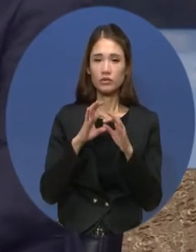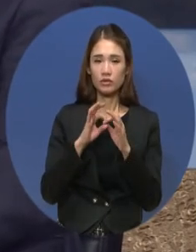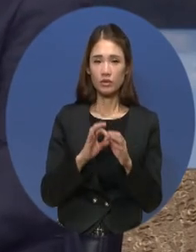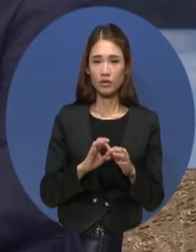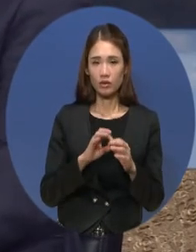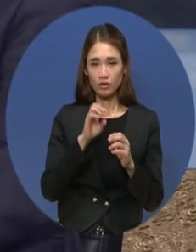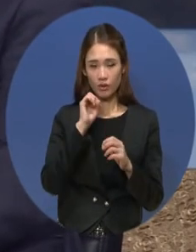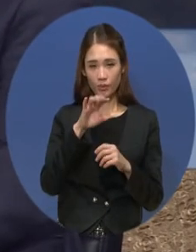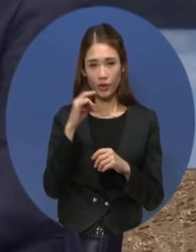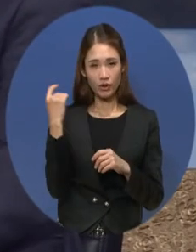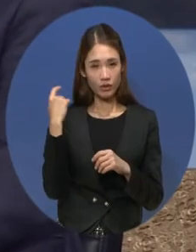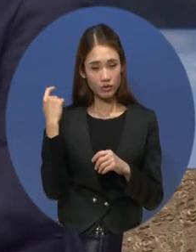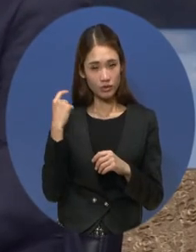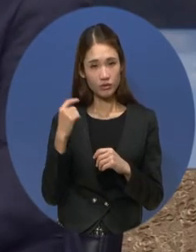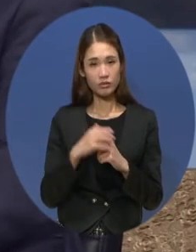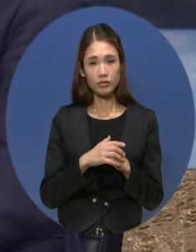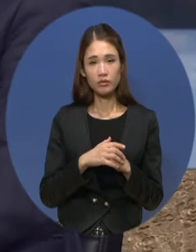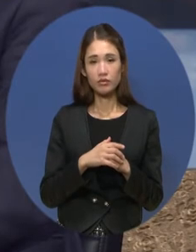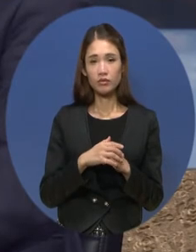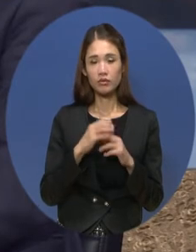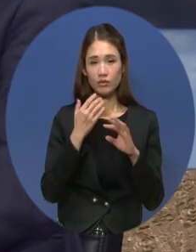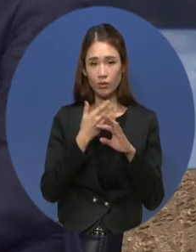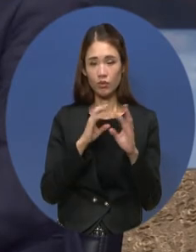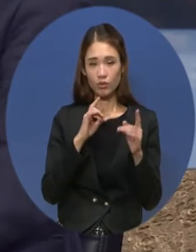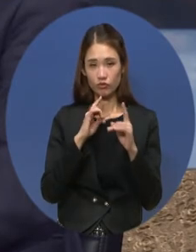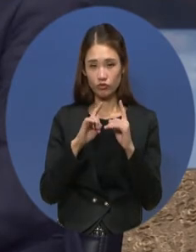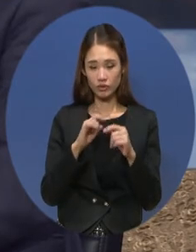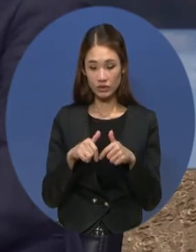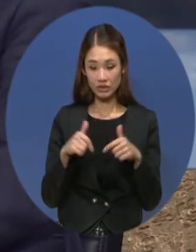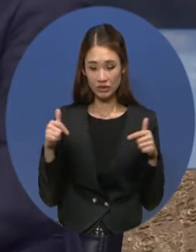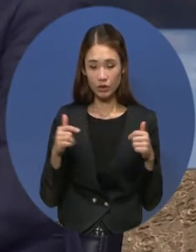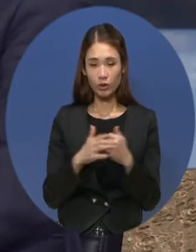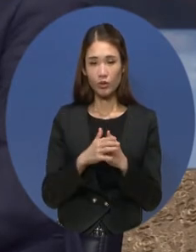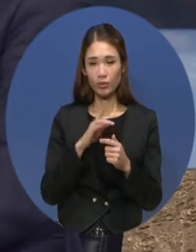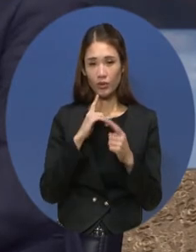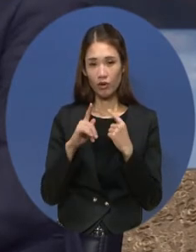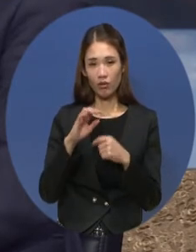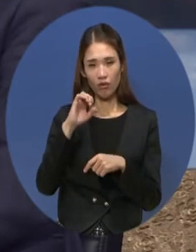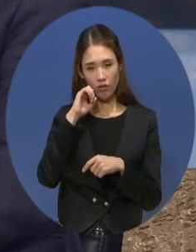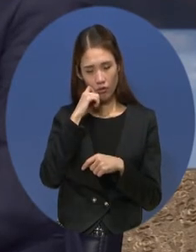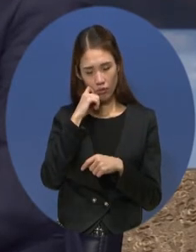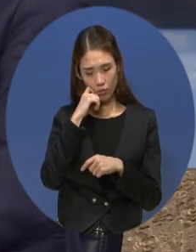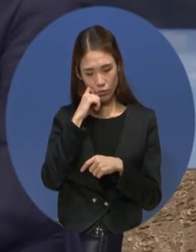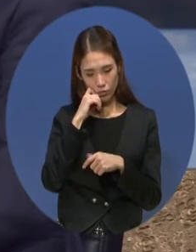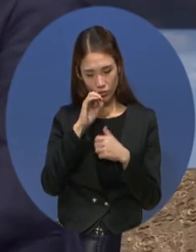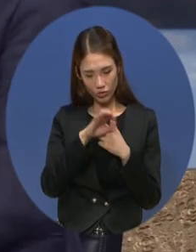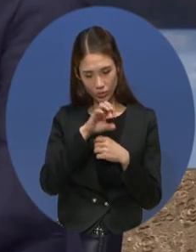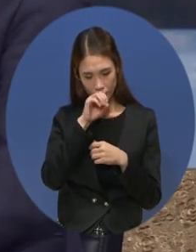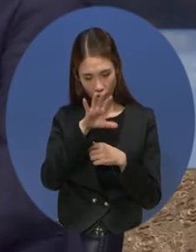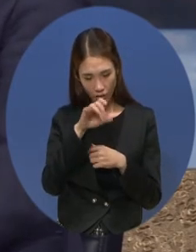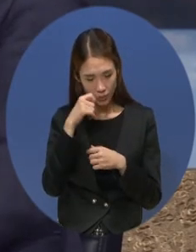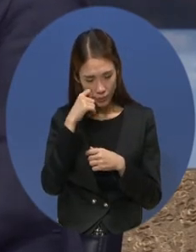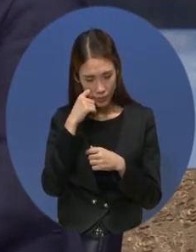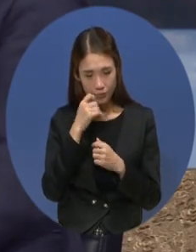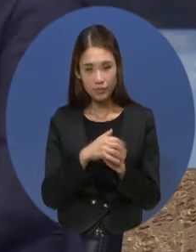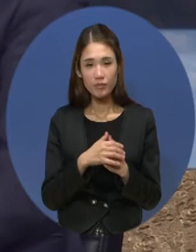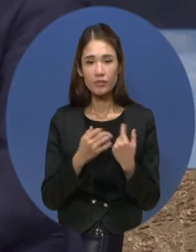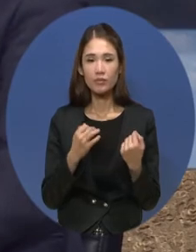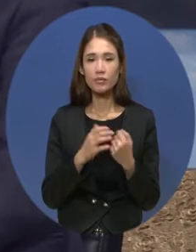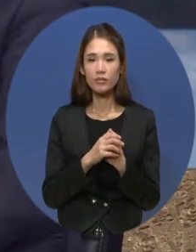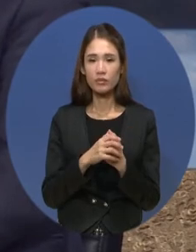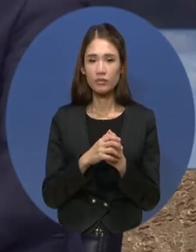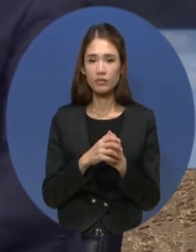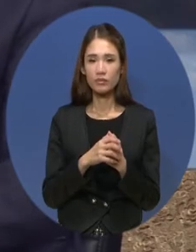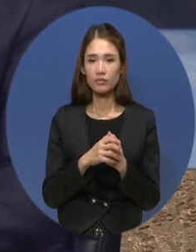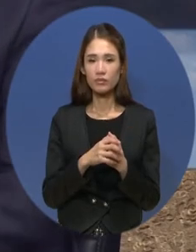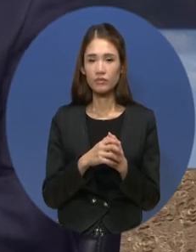말하기 듣기 하면서 이게 외국어가 늘게 되고 또 이 말하기 어려운 상황에서 는 말 안 하잖아 저희도 그게 말 인물이